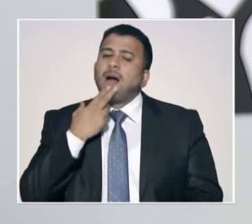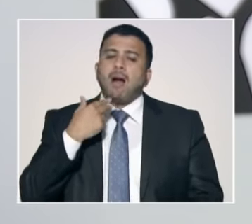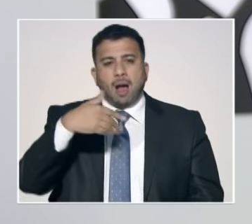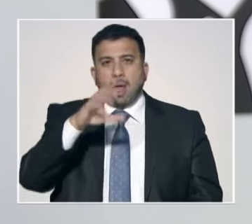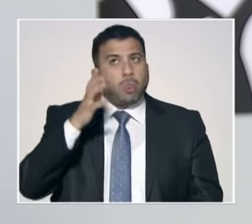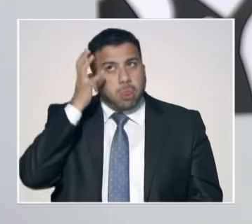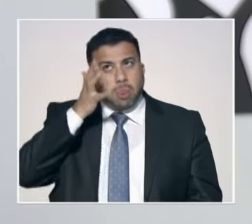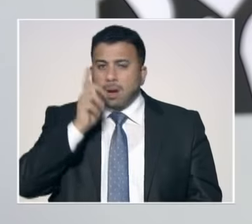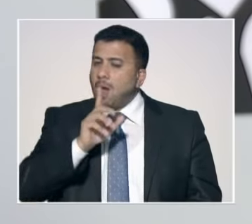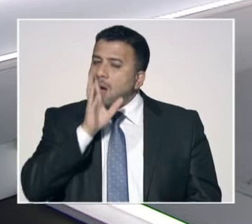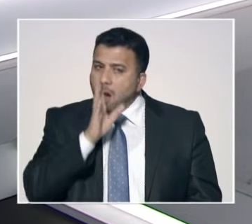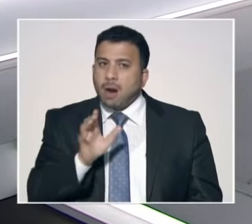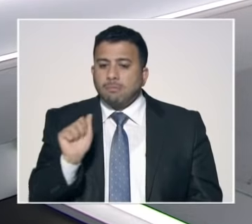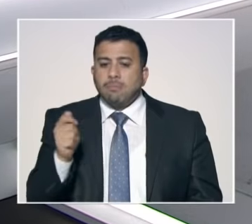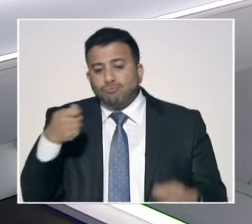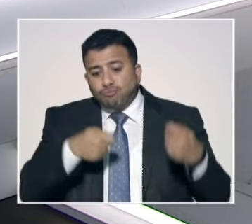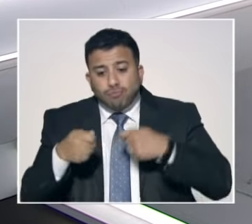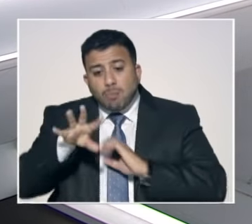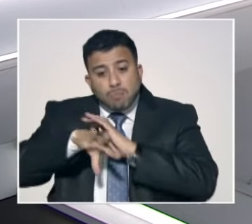ولله الحمد والمنة.